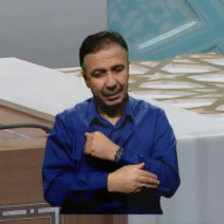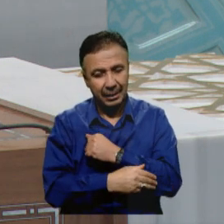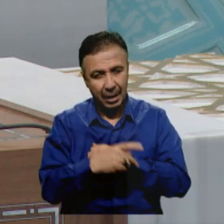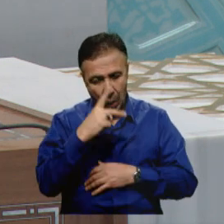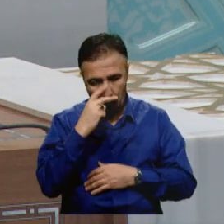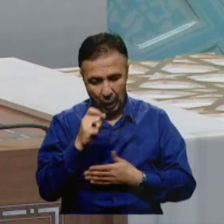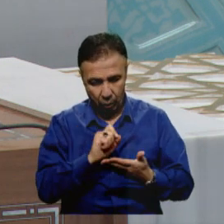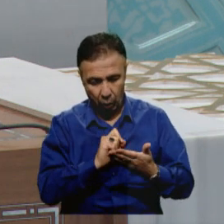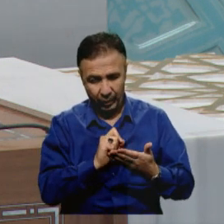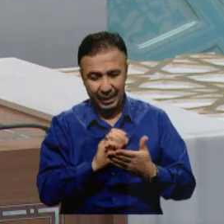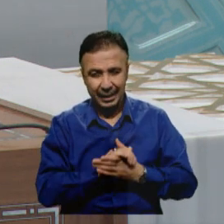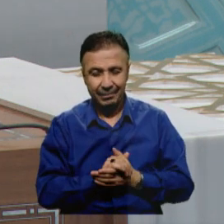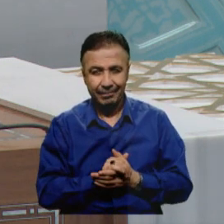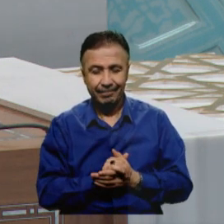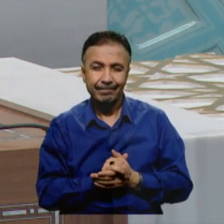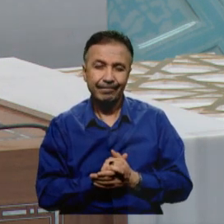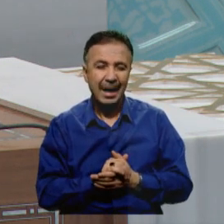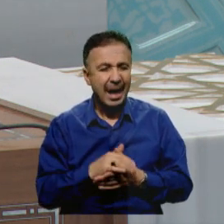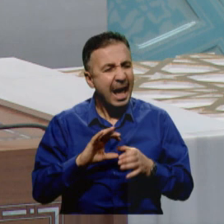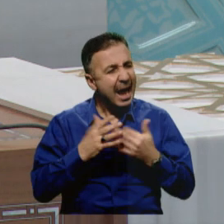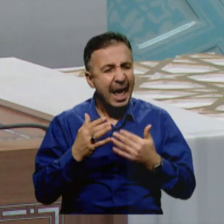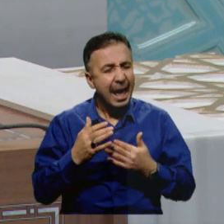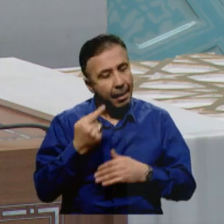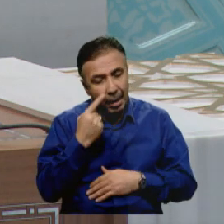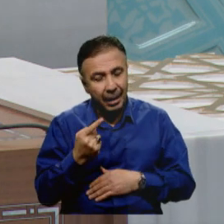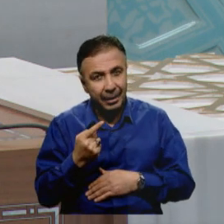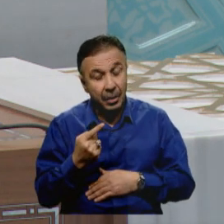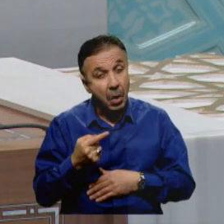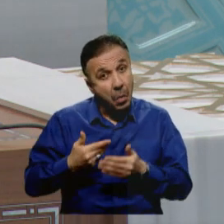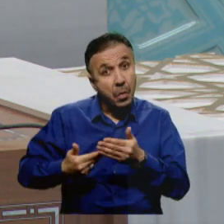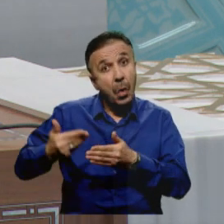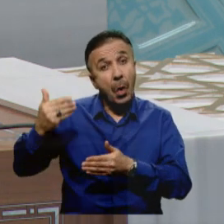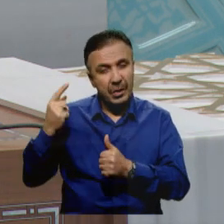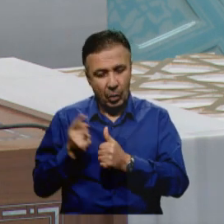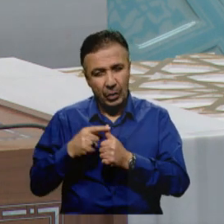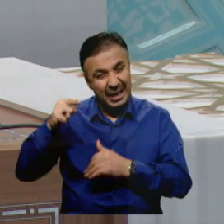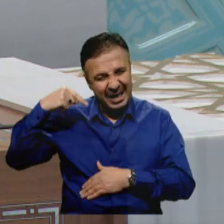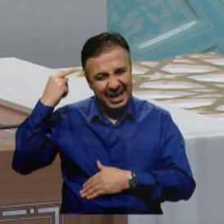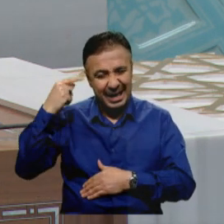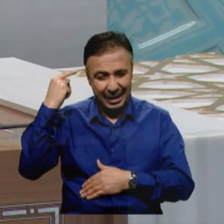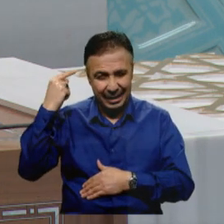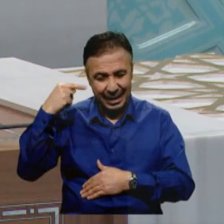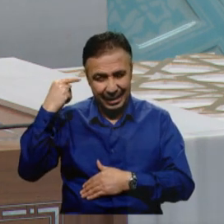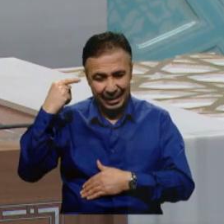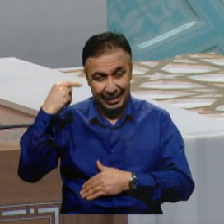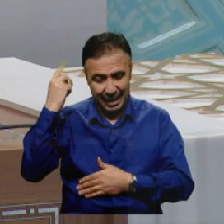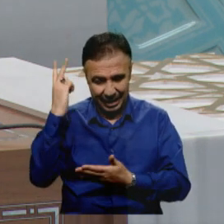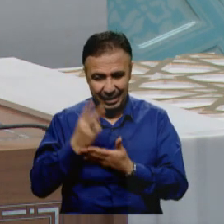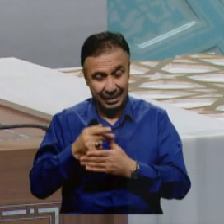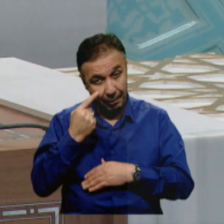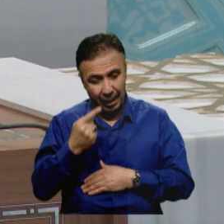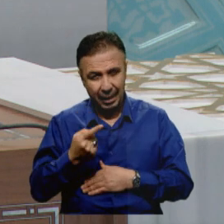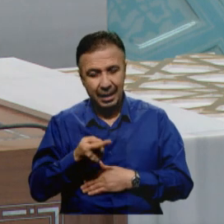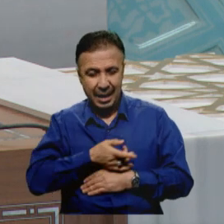caizse, neye bakar? Önce niyetinize bakar. İhlasınıza, samimiyetinize bakar.